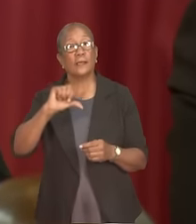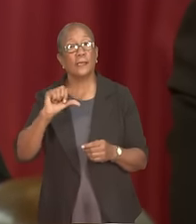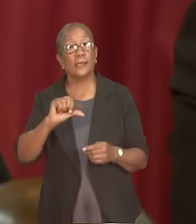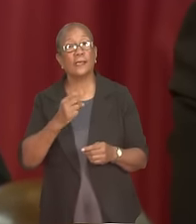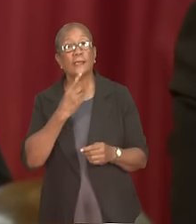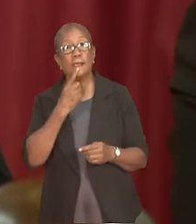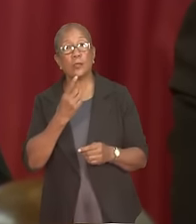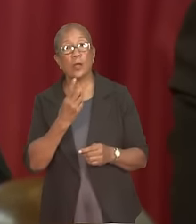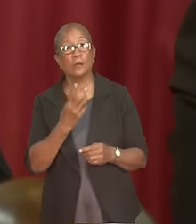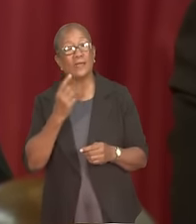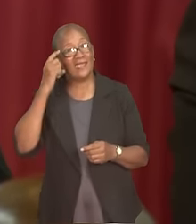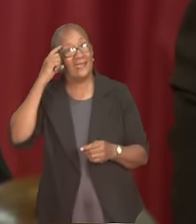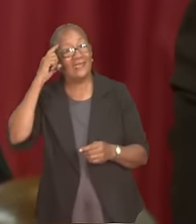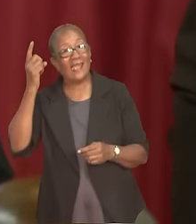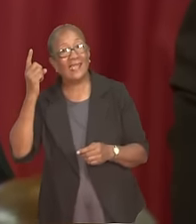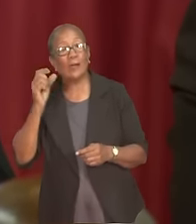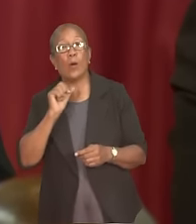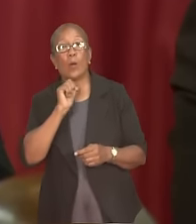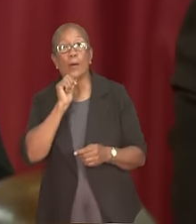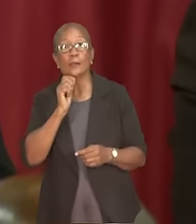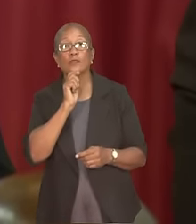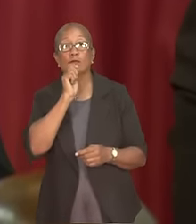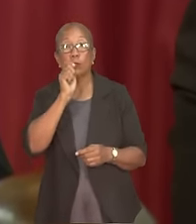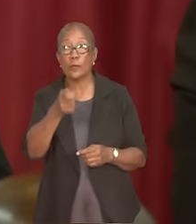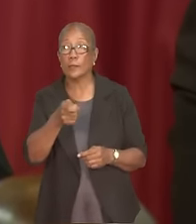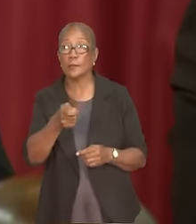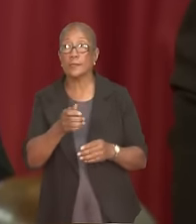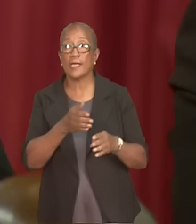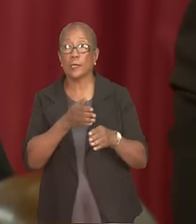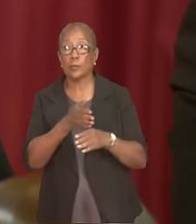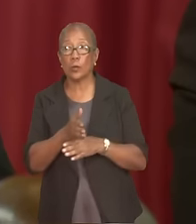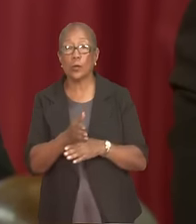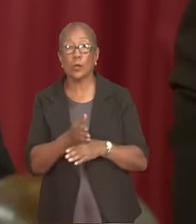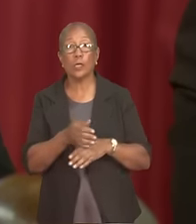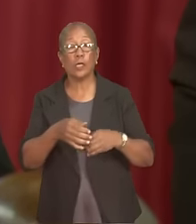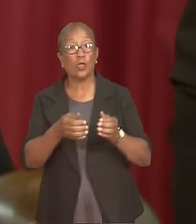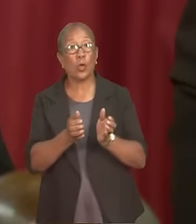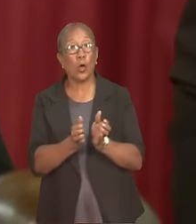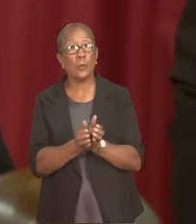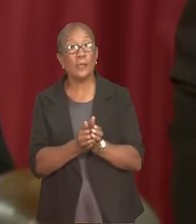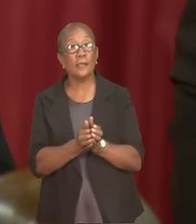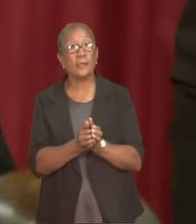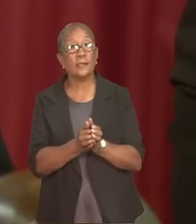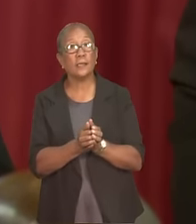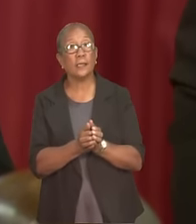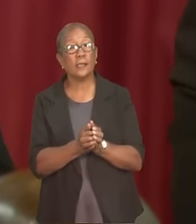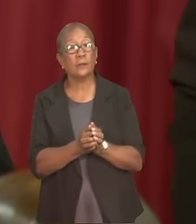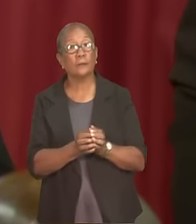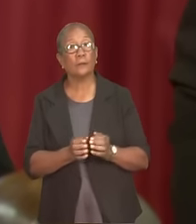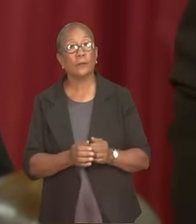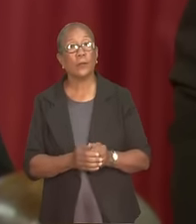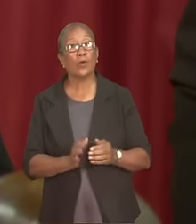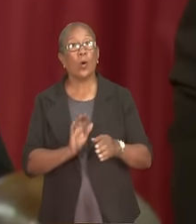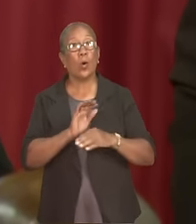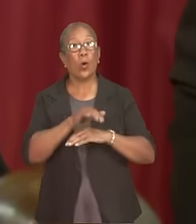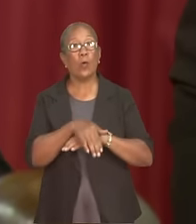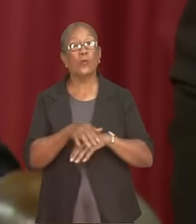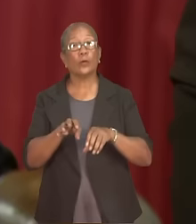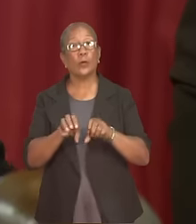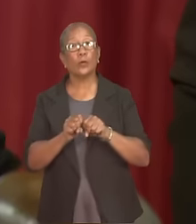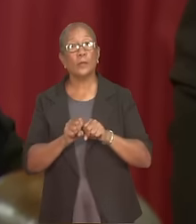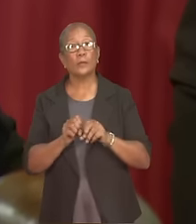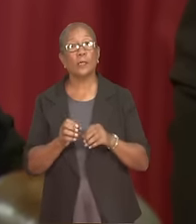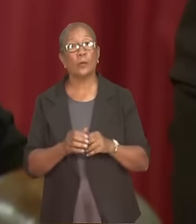dat wat voorgesteld is door de commissie kopieconform overgenomen zal worden.